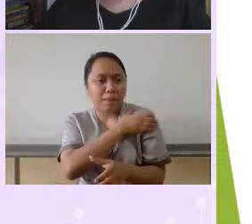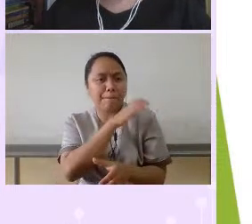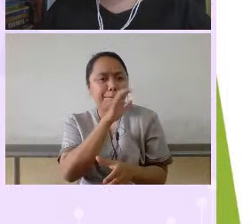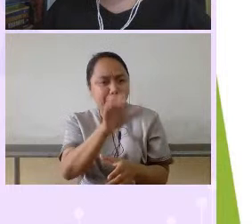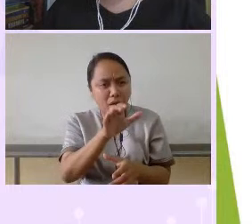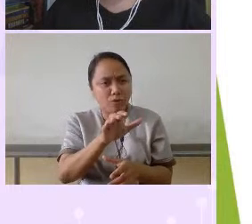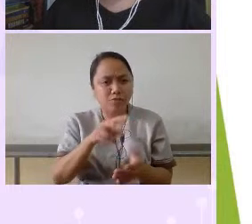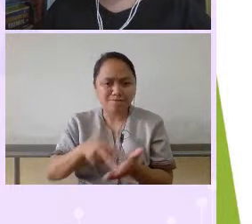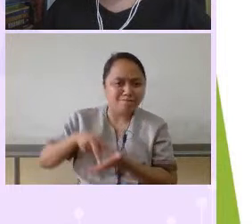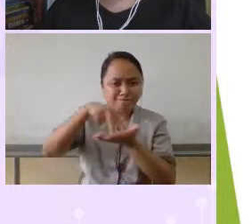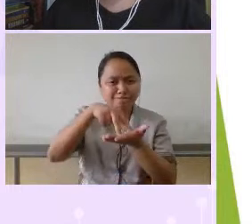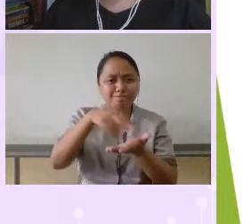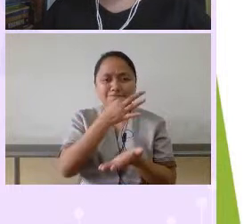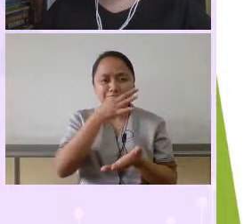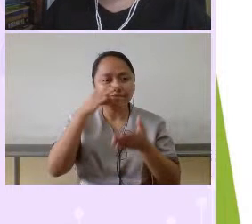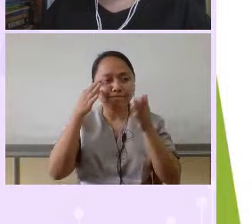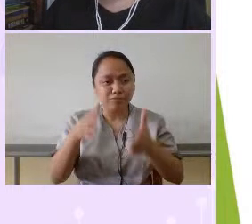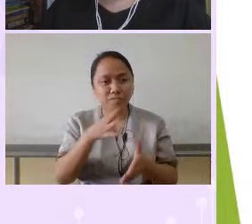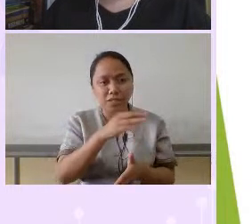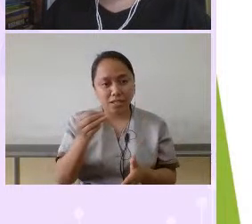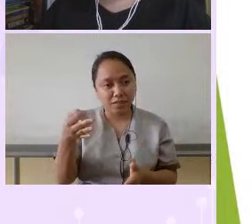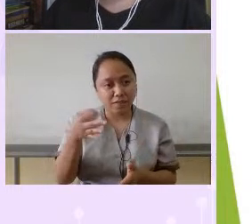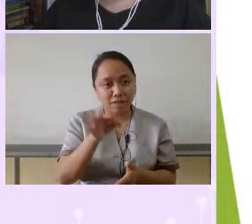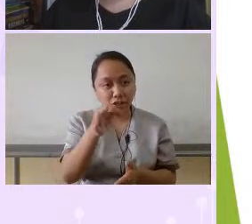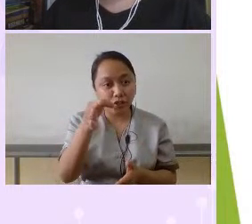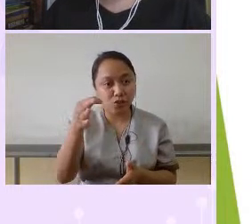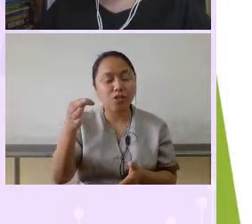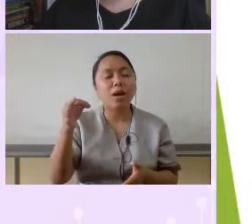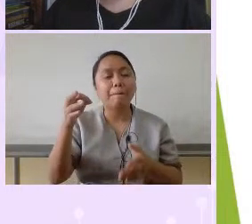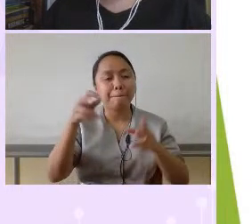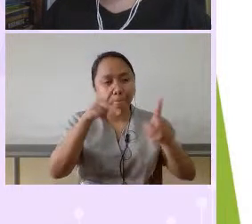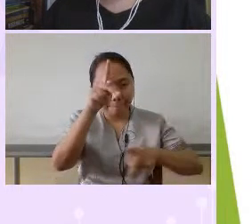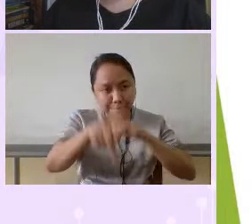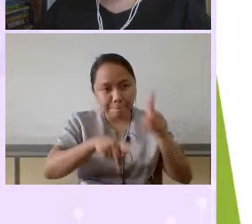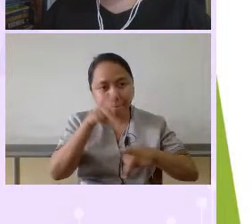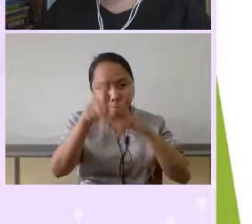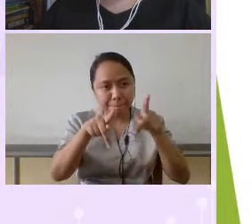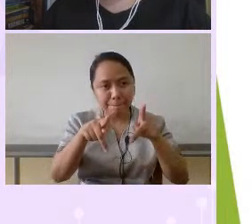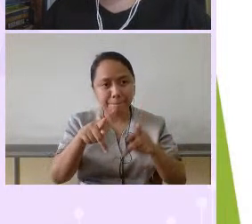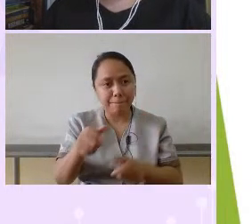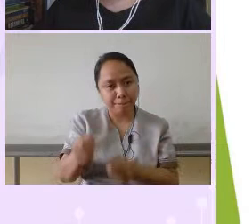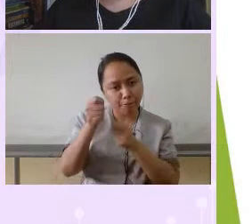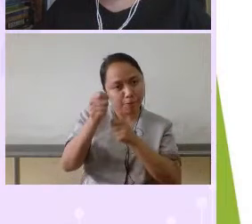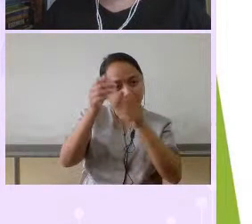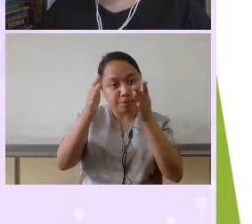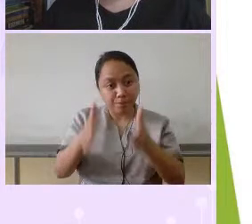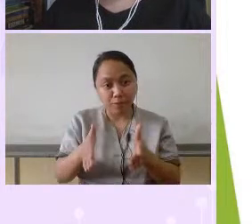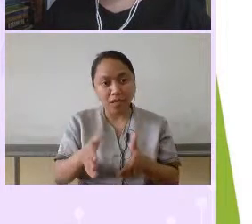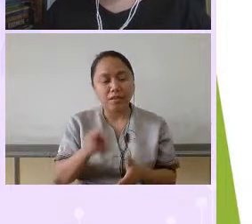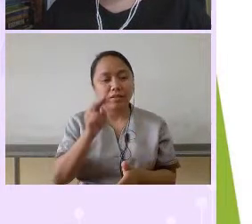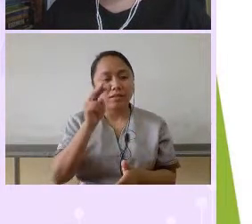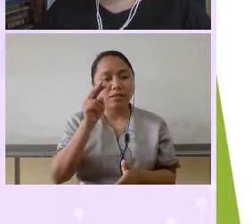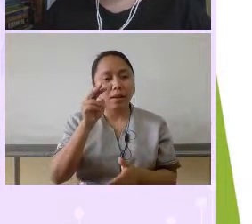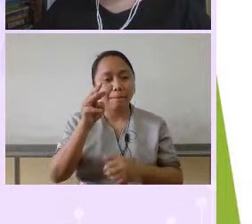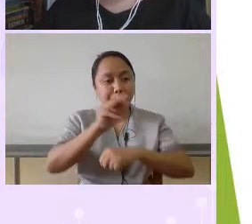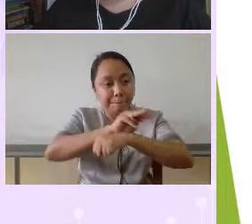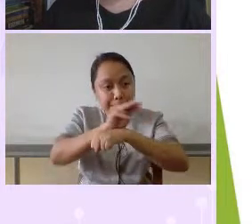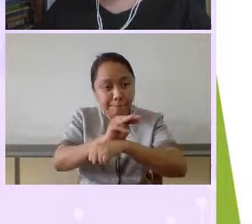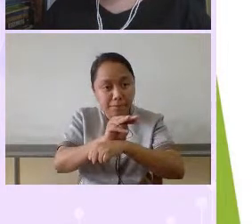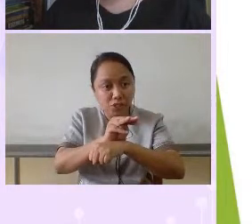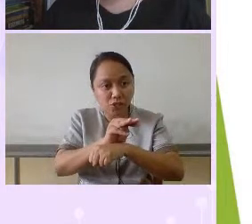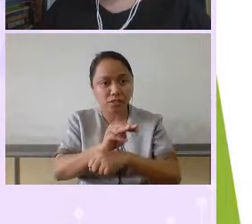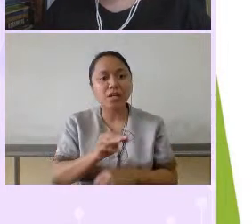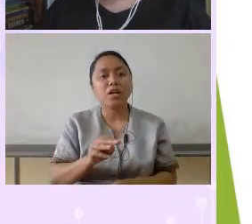and fisher folk. Yan ang ating mission. At ang mission natin is to ensure women and men's